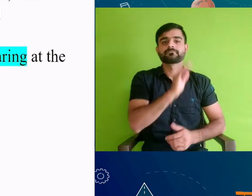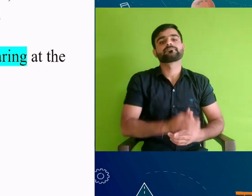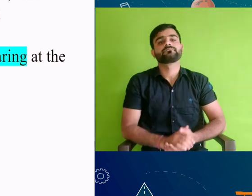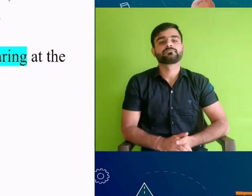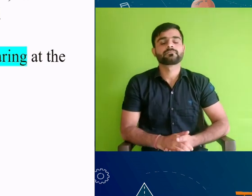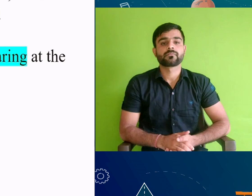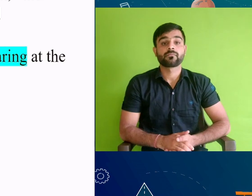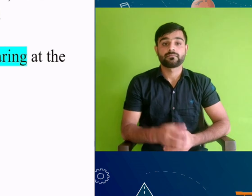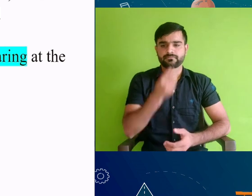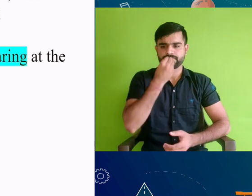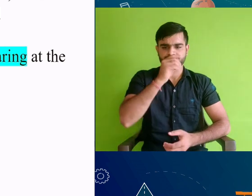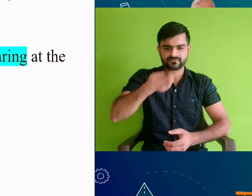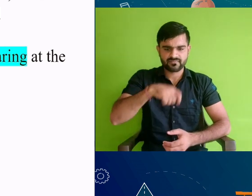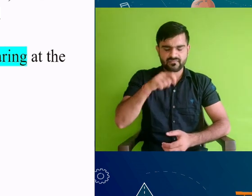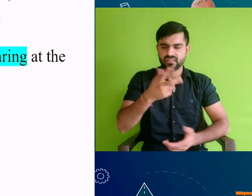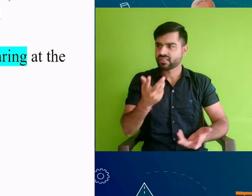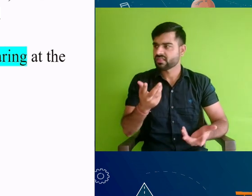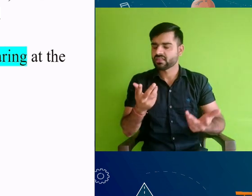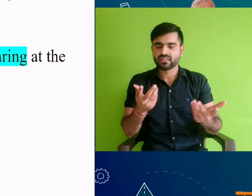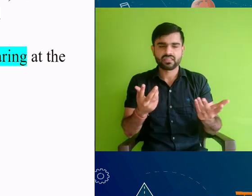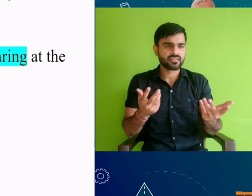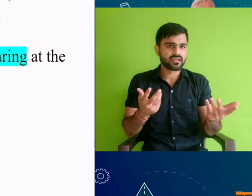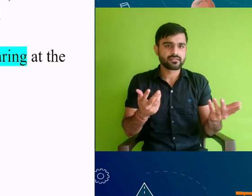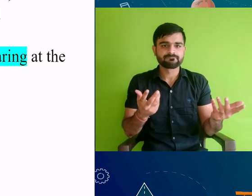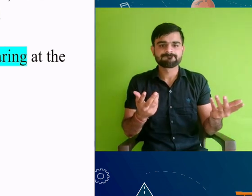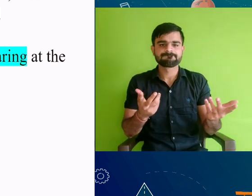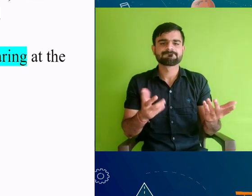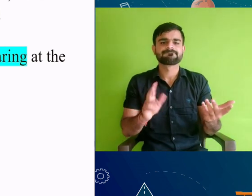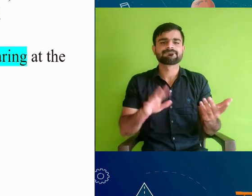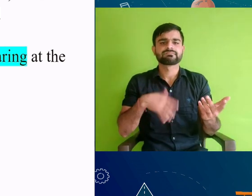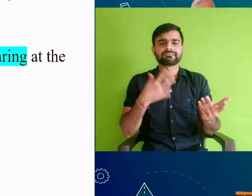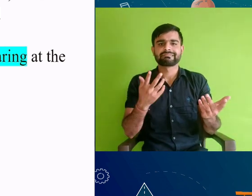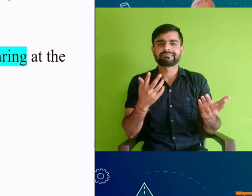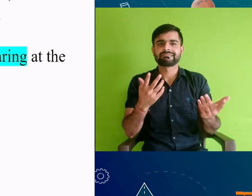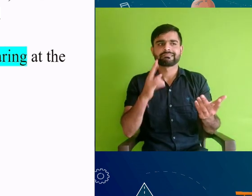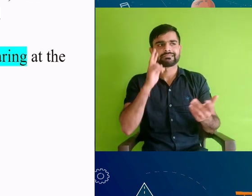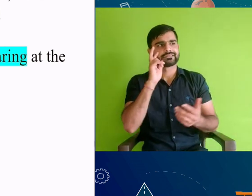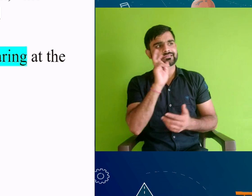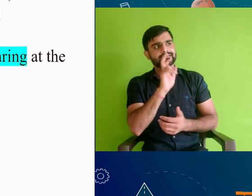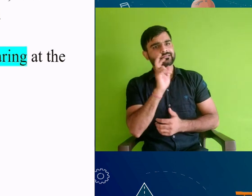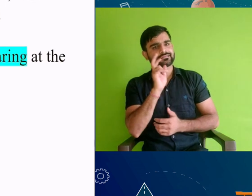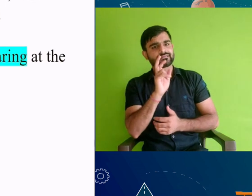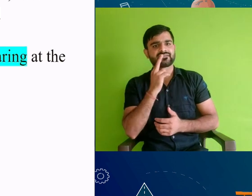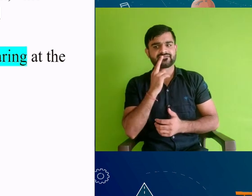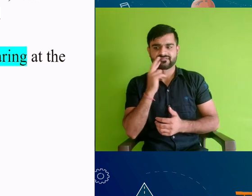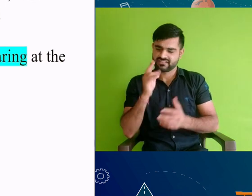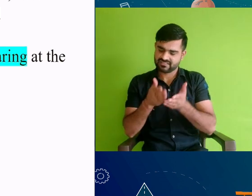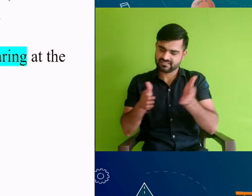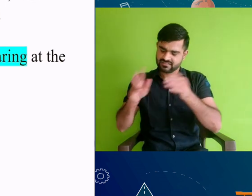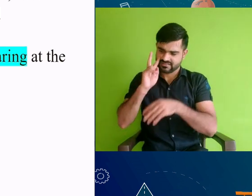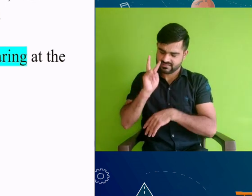कुक वॉज इन अ फिक्स एंड केप्ट स्टेयरिंग एट वेजिटेबल स्क्रैप्स फॉर सम